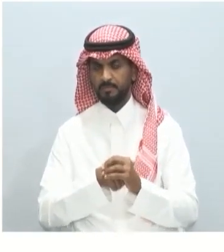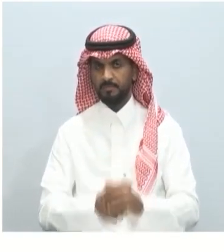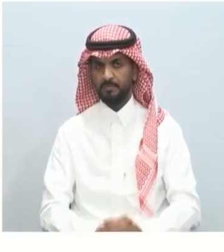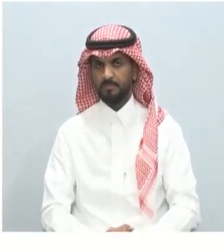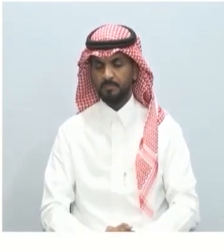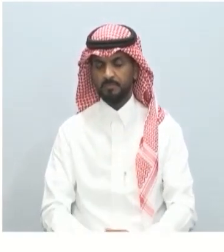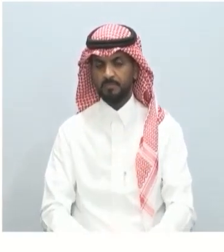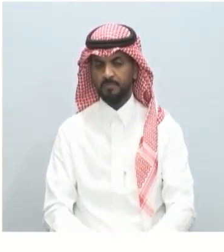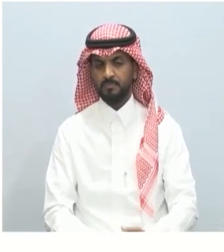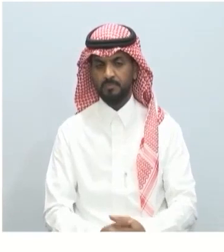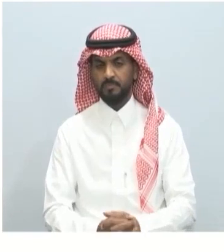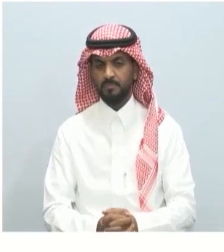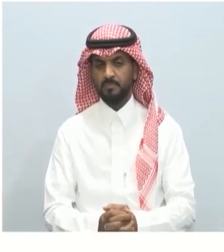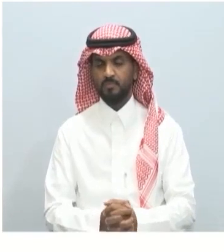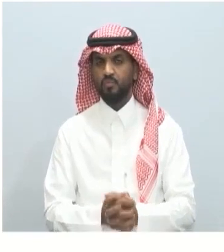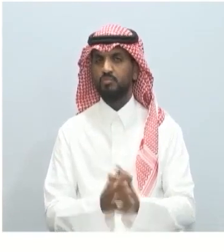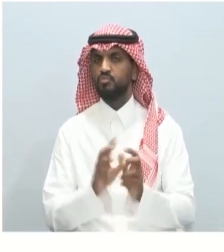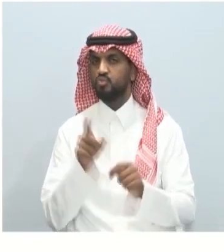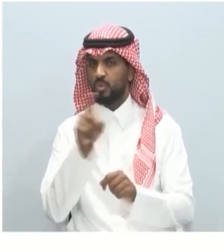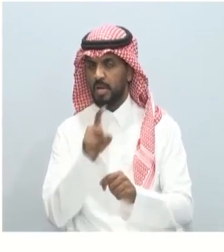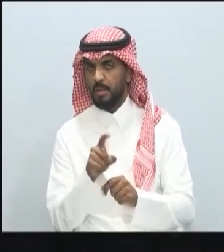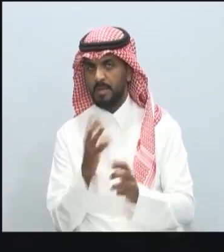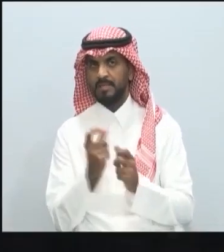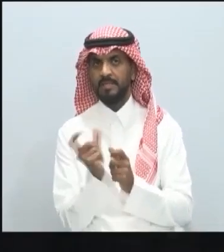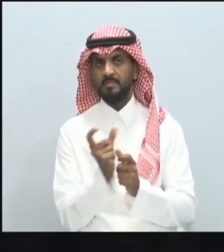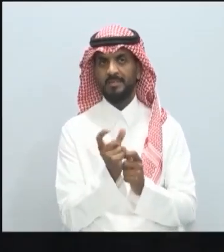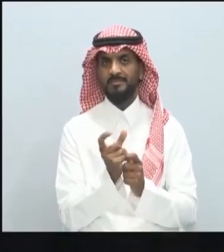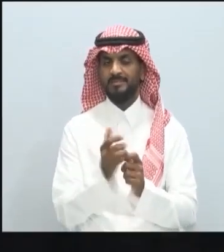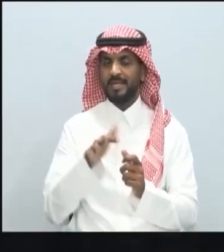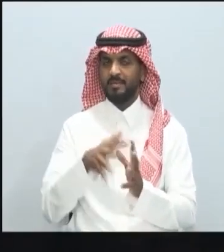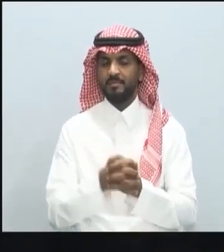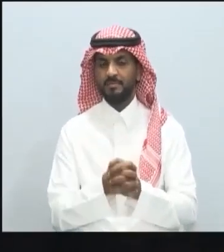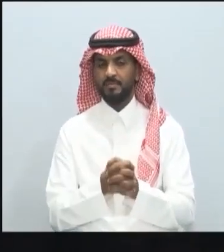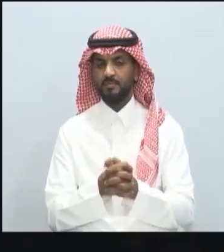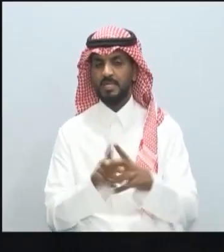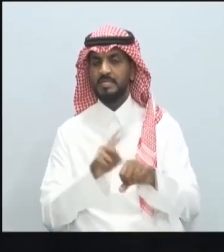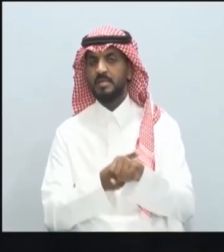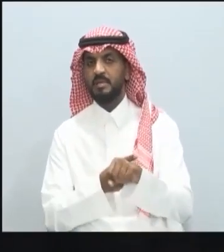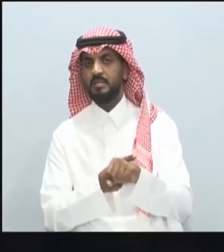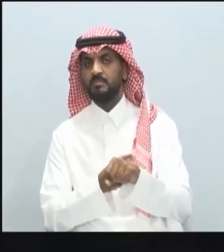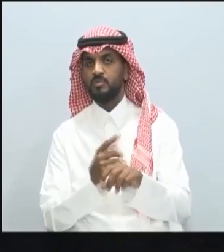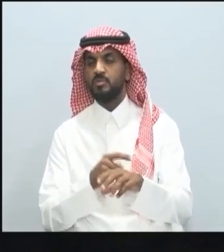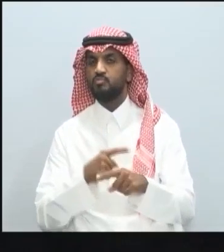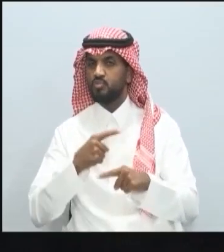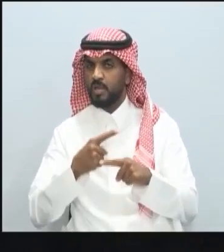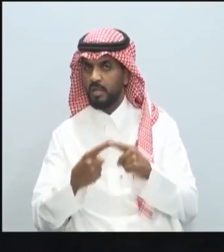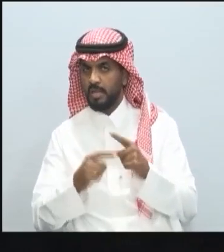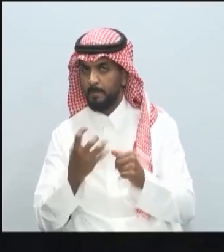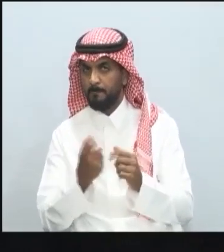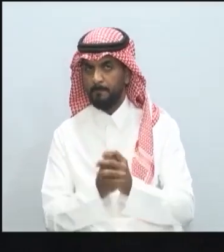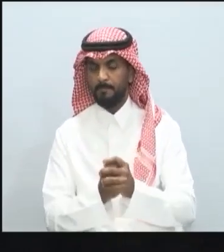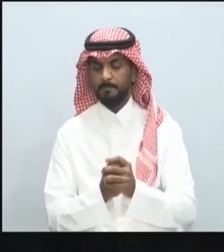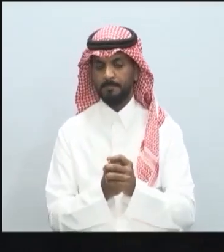للنص ما عدد كلمات النص تقريبا ثم بعد ذلك ضع الزمن المستغرق في في